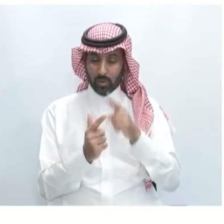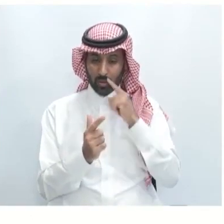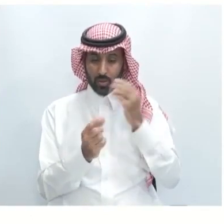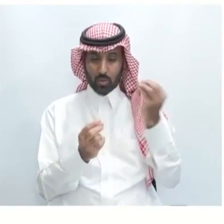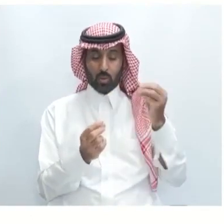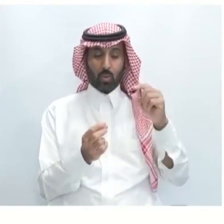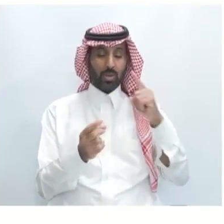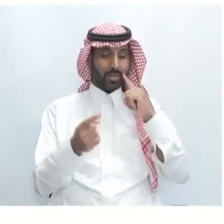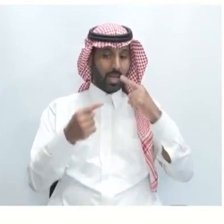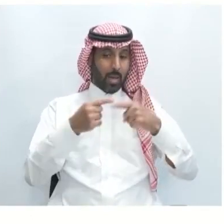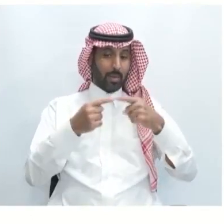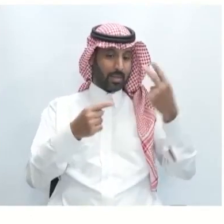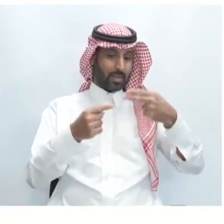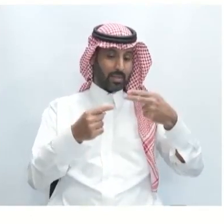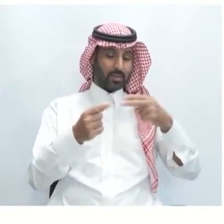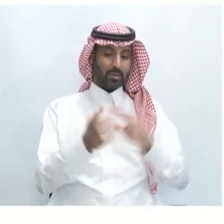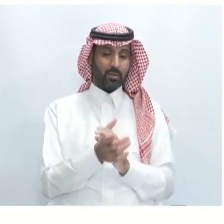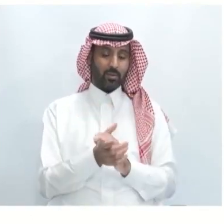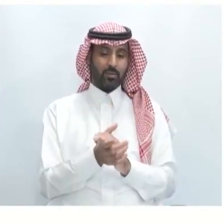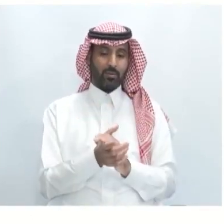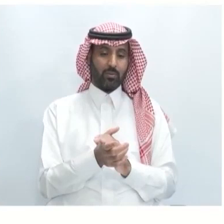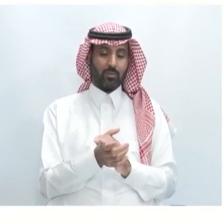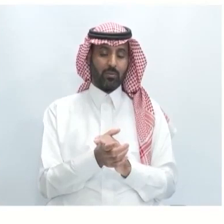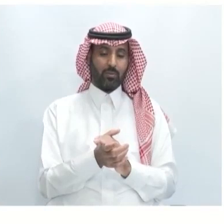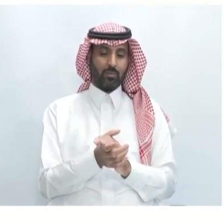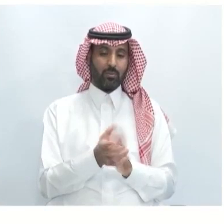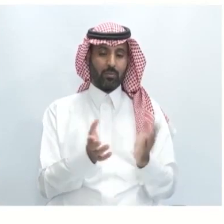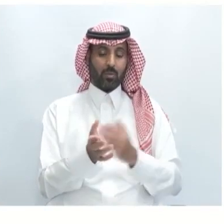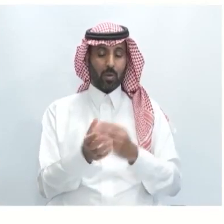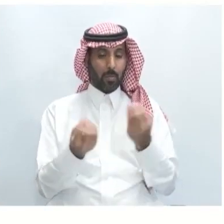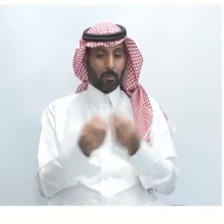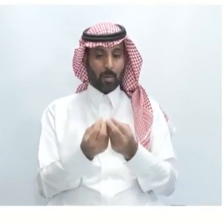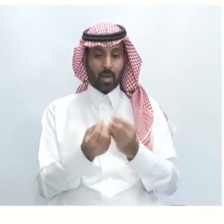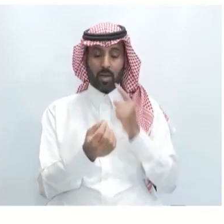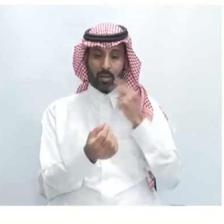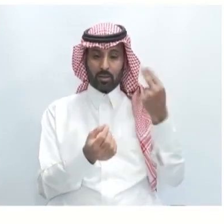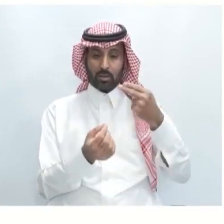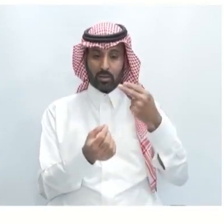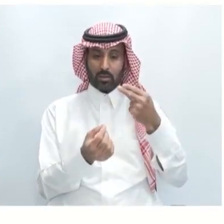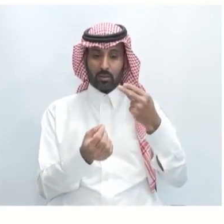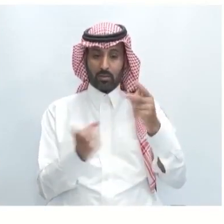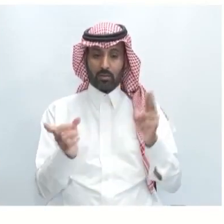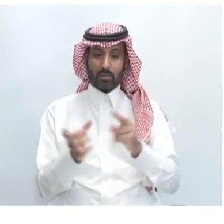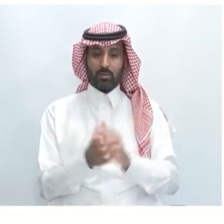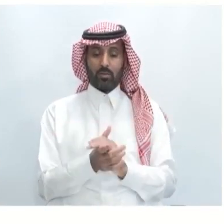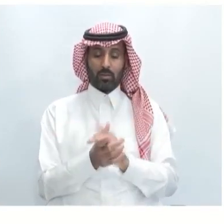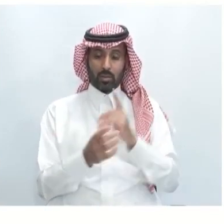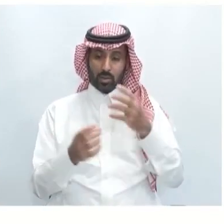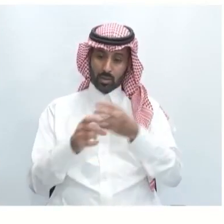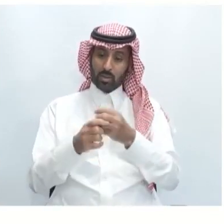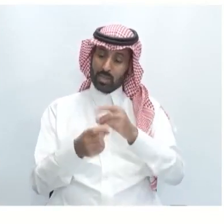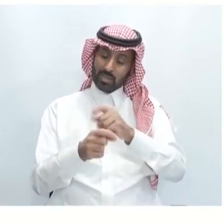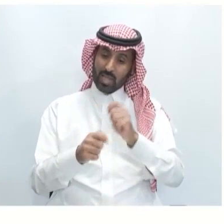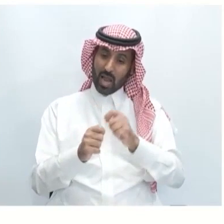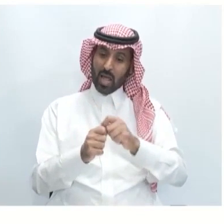اتش الموجوده في الحمض في الكربوكسيل مع الاتش الموجوده في الامين حتى يتم